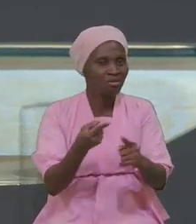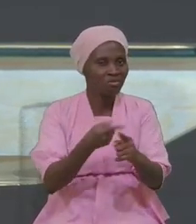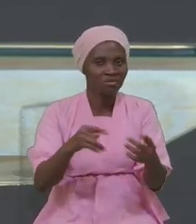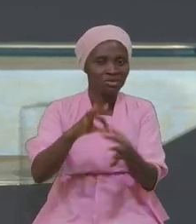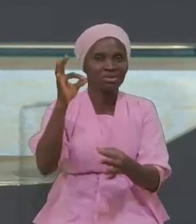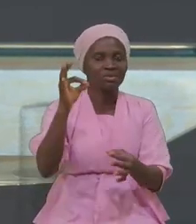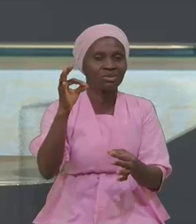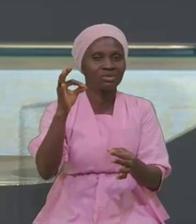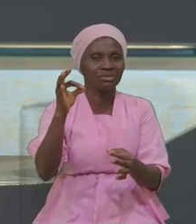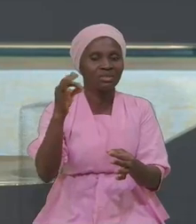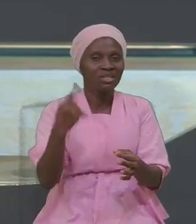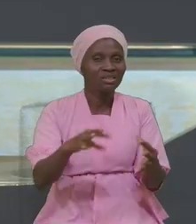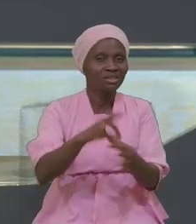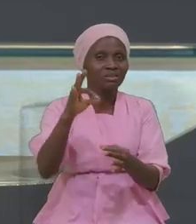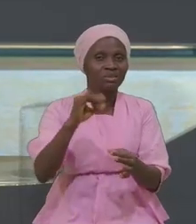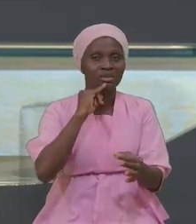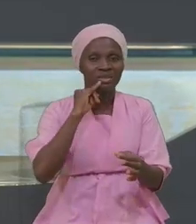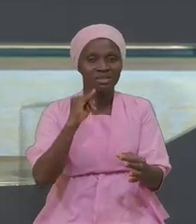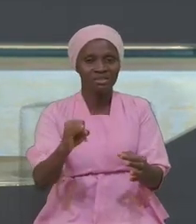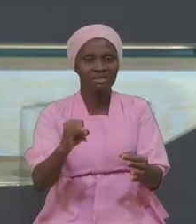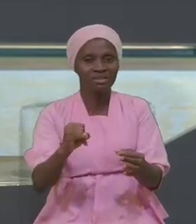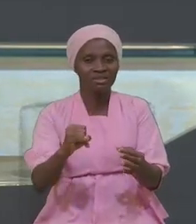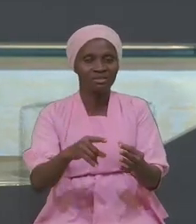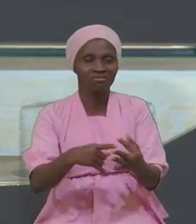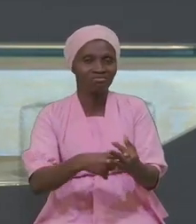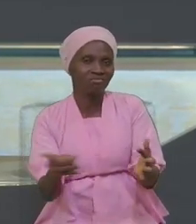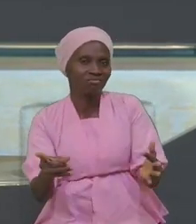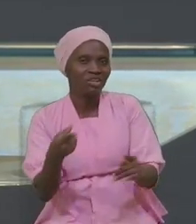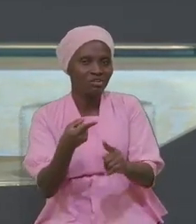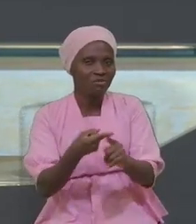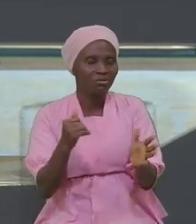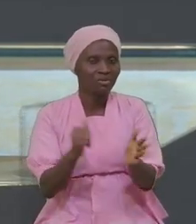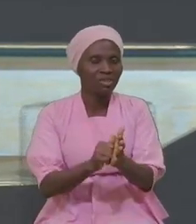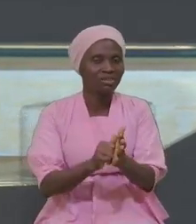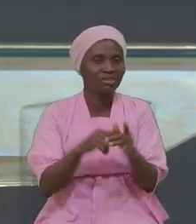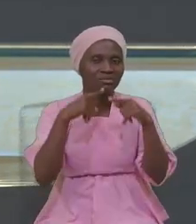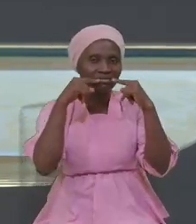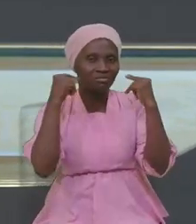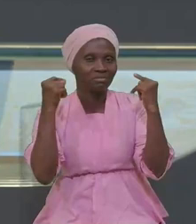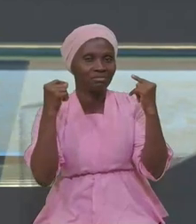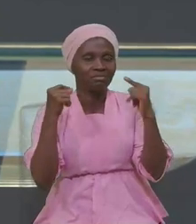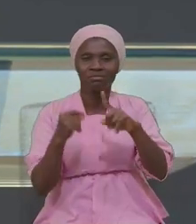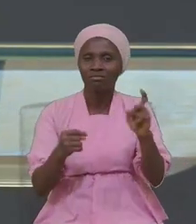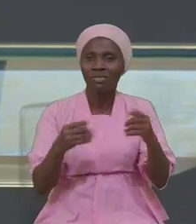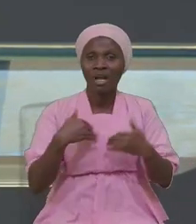L'âme se détache, l'esprit se détache de cet homme. Avez-vous trouvé des